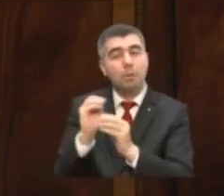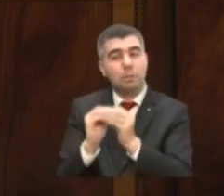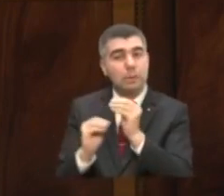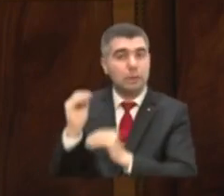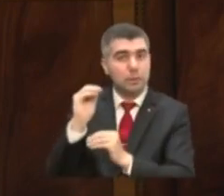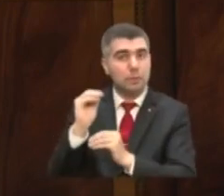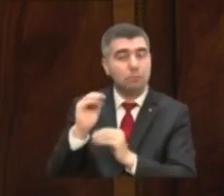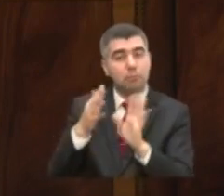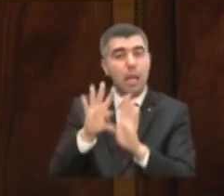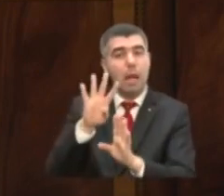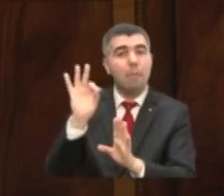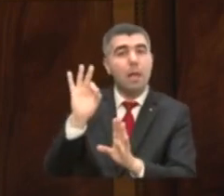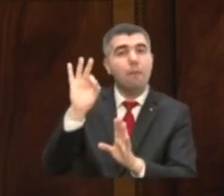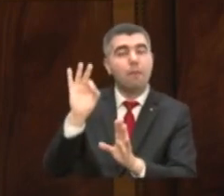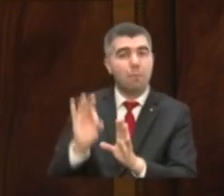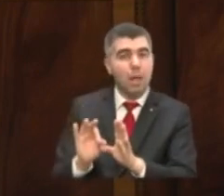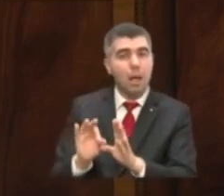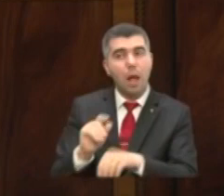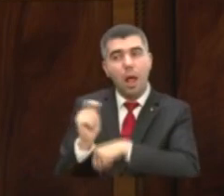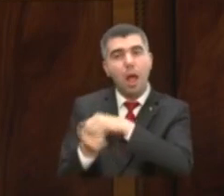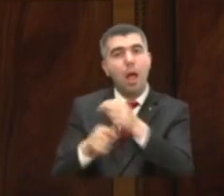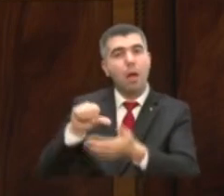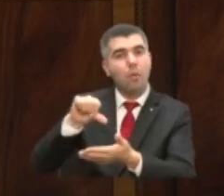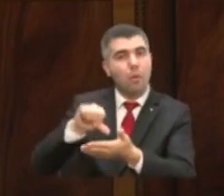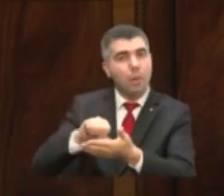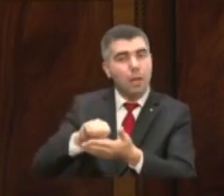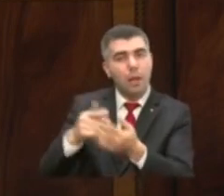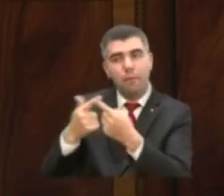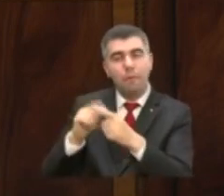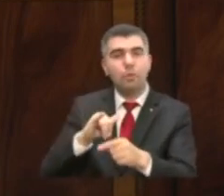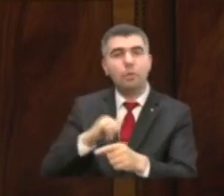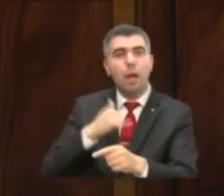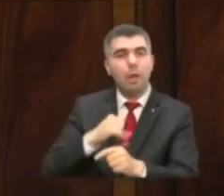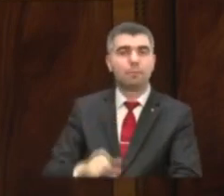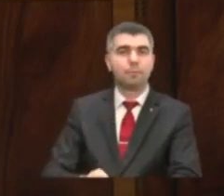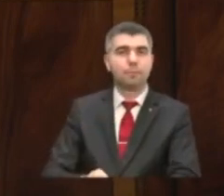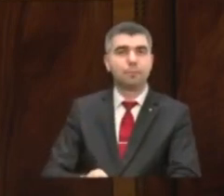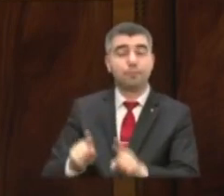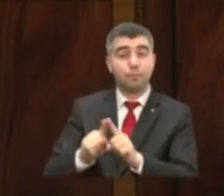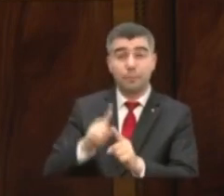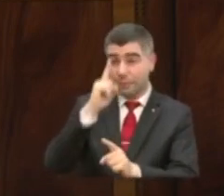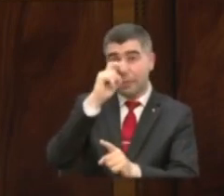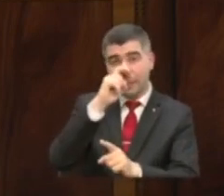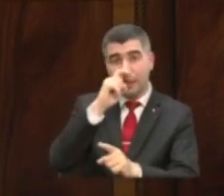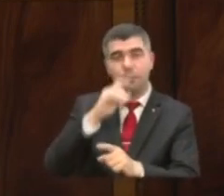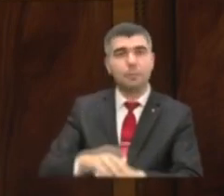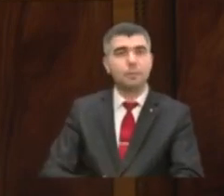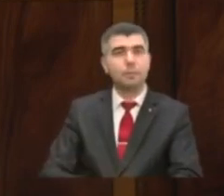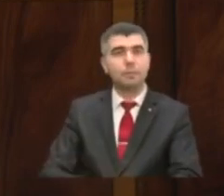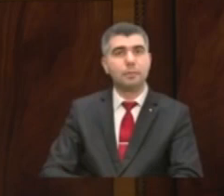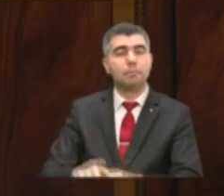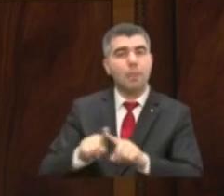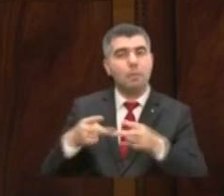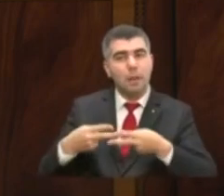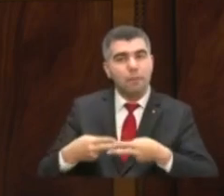إلى 40% في الحواضر في صفوف الشباب، وهذا مؤشر جد خطير. رغم الإعلان